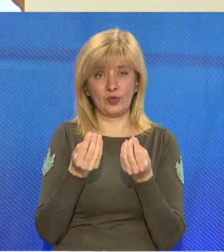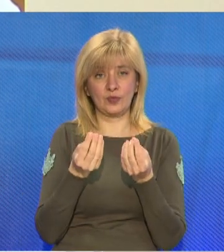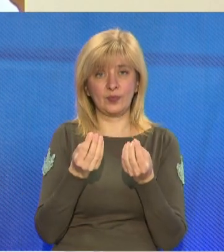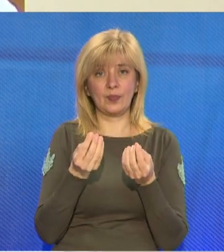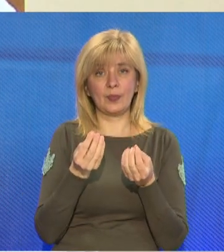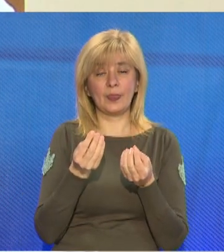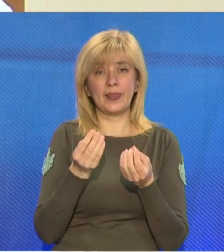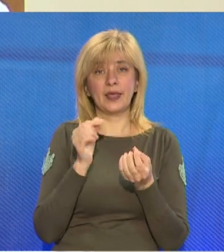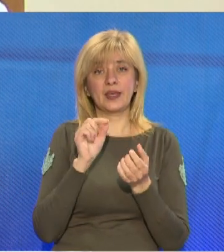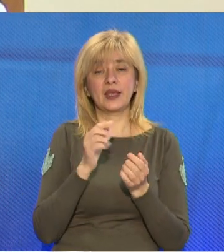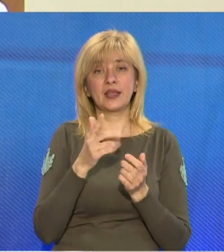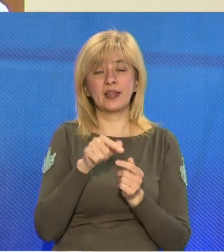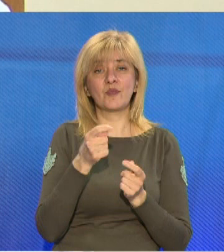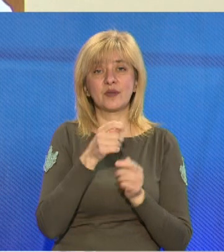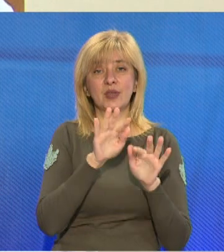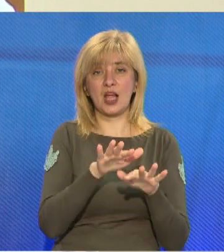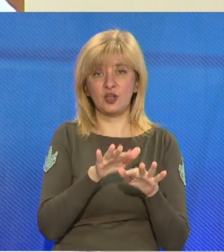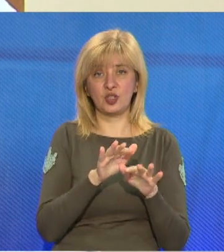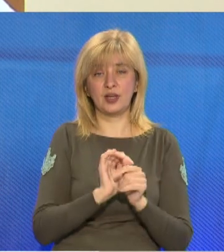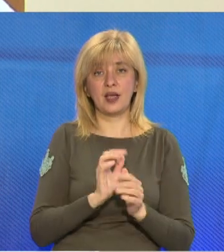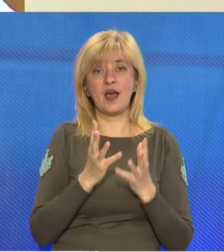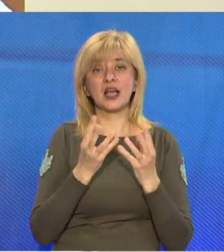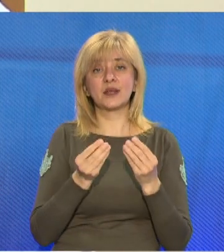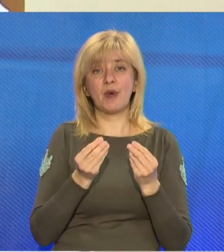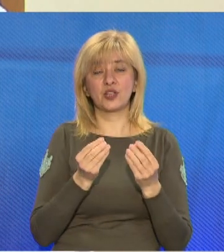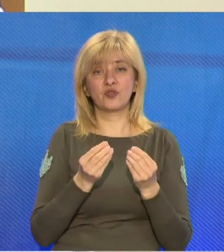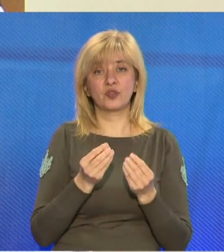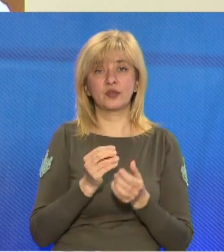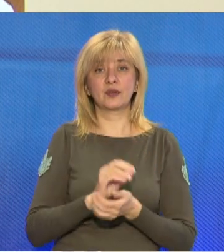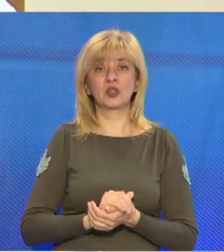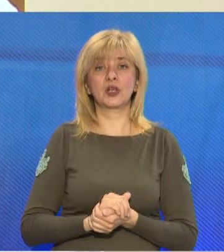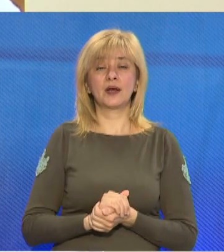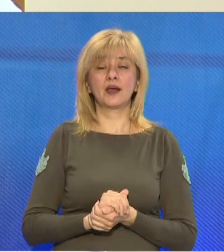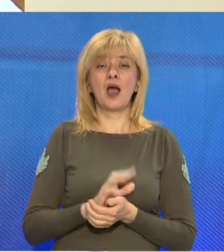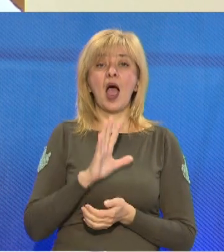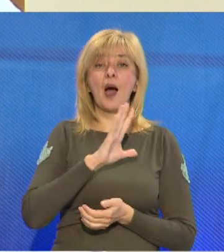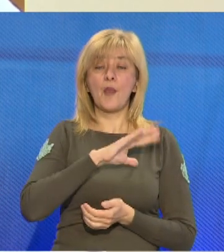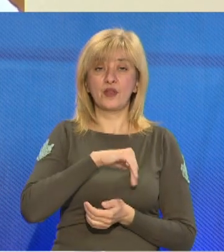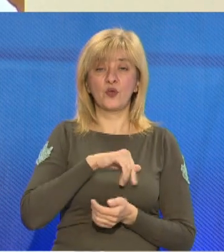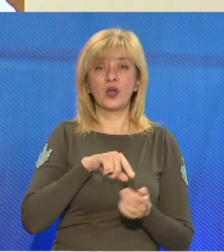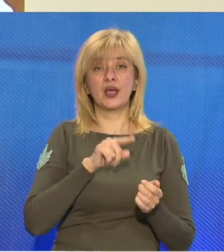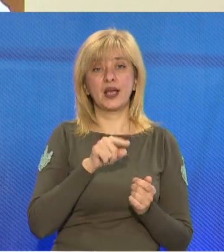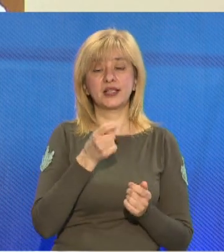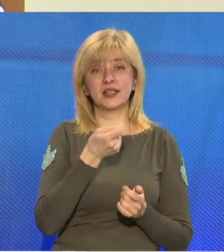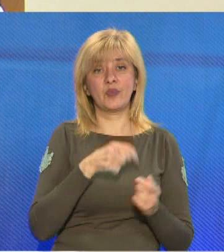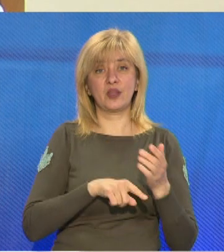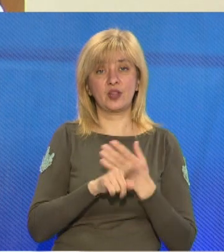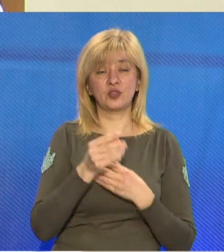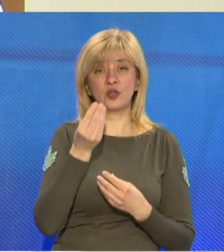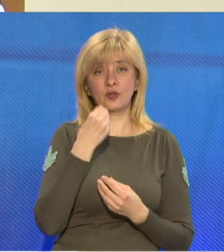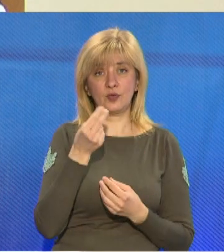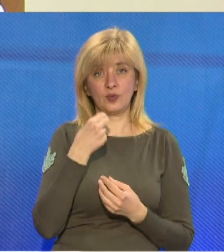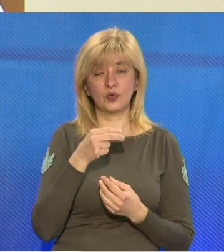время эти семена там лежат, то есть они размачиваются, как выяснилось. И только потом они эти семена